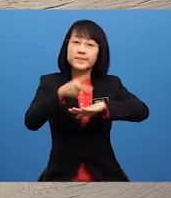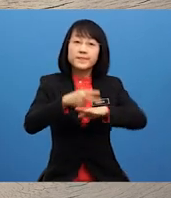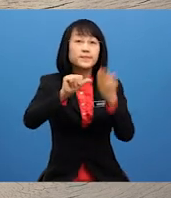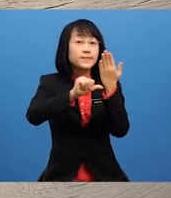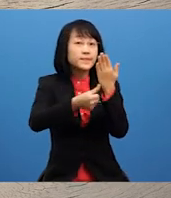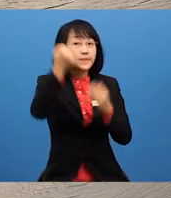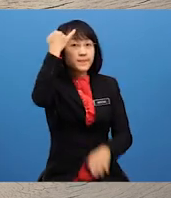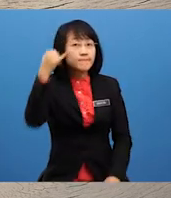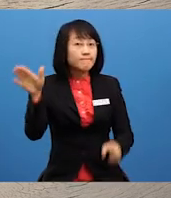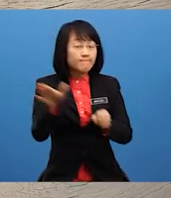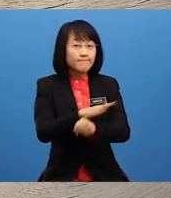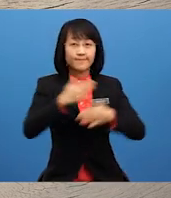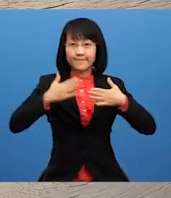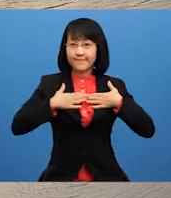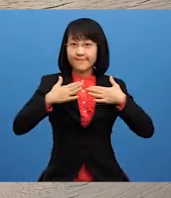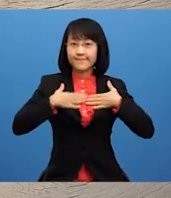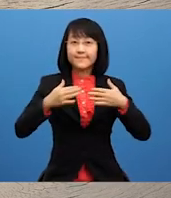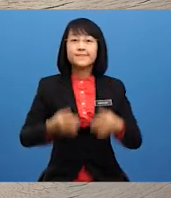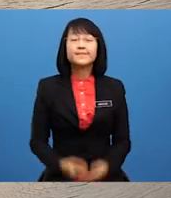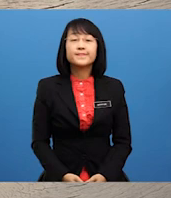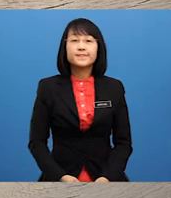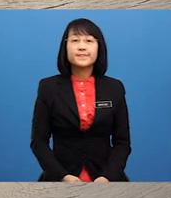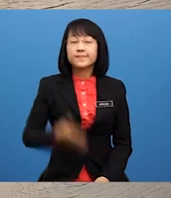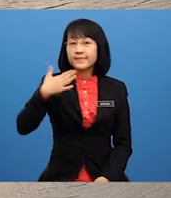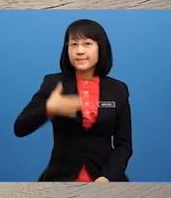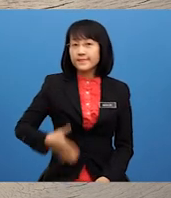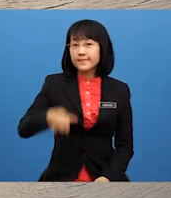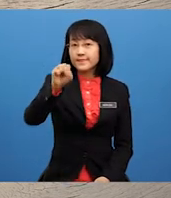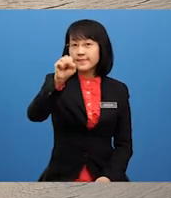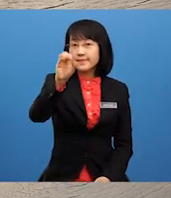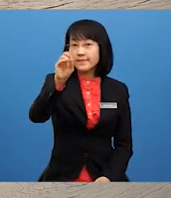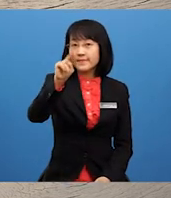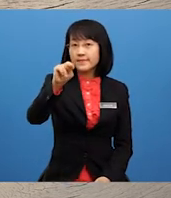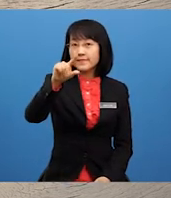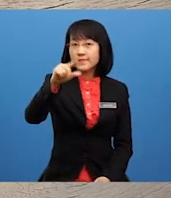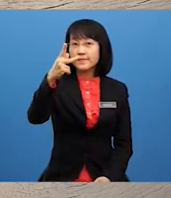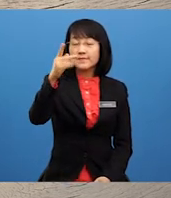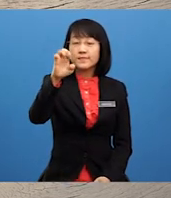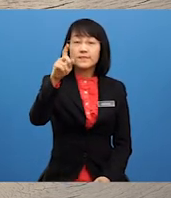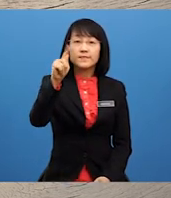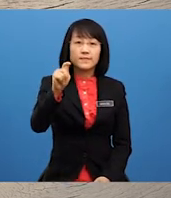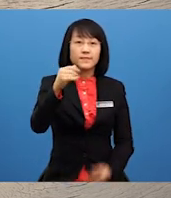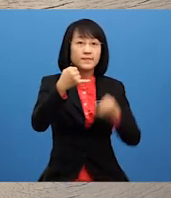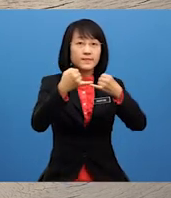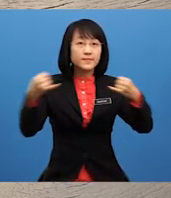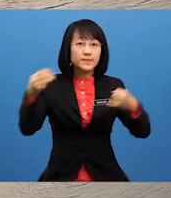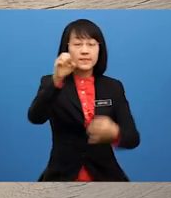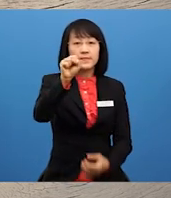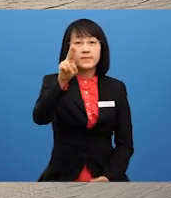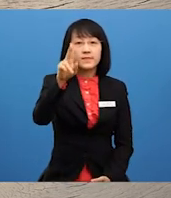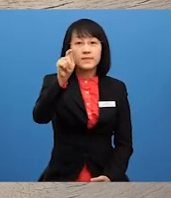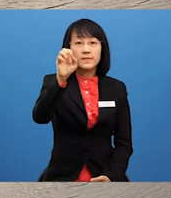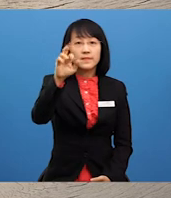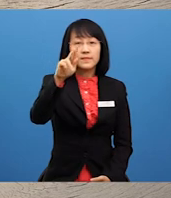ilmu penuh di dada. Kain songket benang sutera, lipat sebelit